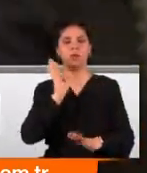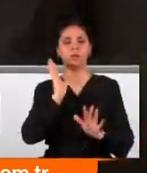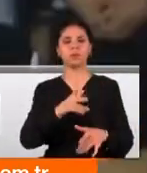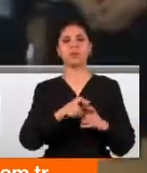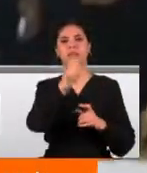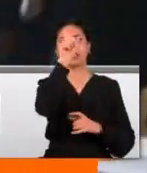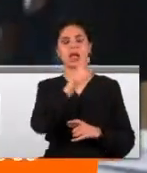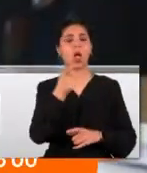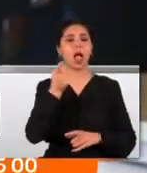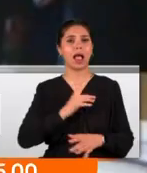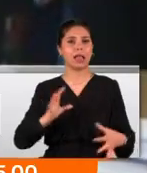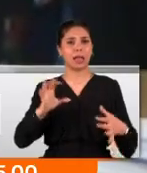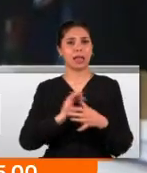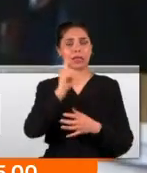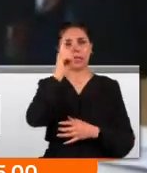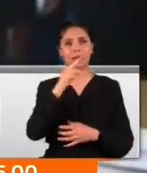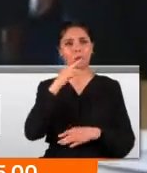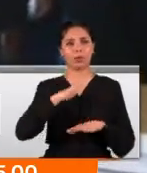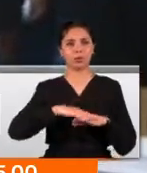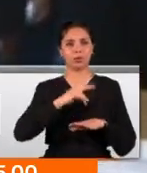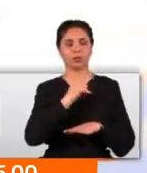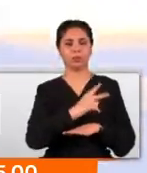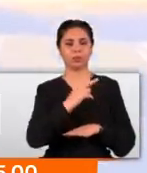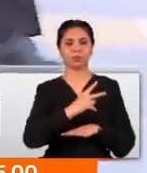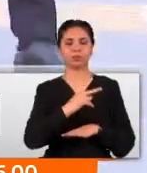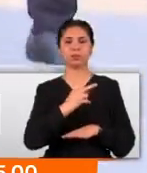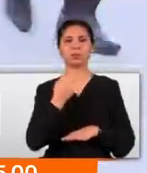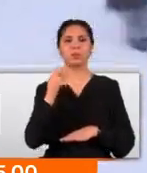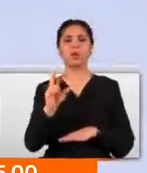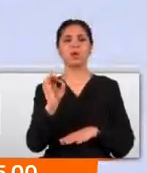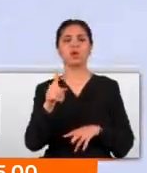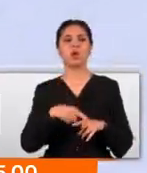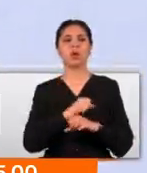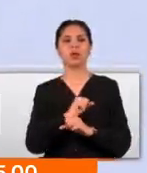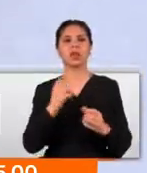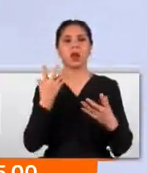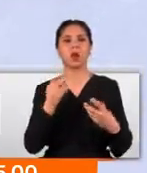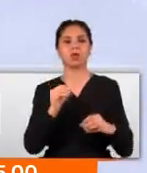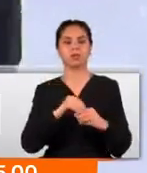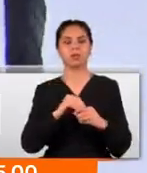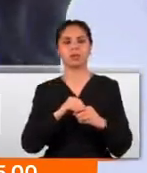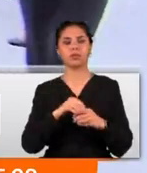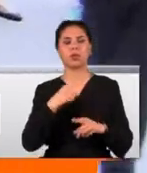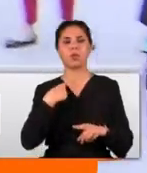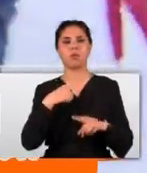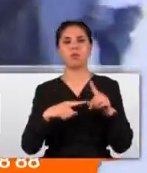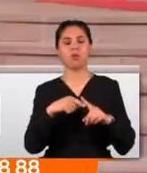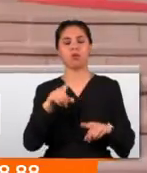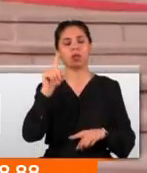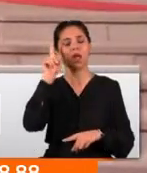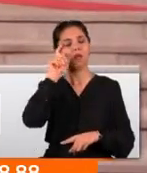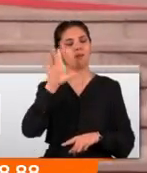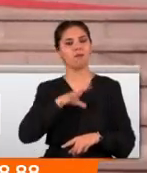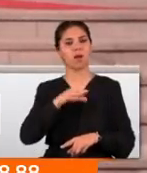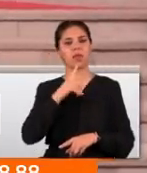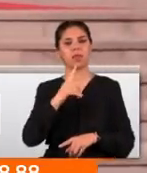Ergin'in adaylığıyla ilgili ilk kez konuştu. Artık oyların heba olmaması için böyle akılcı bir politika izlendi diyerek